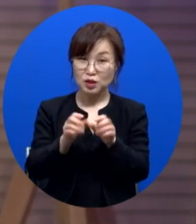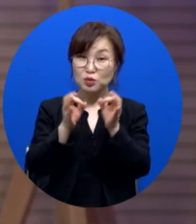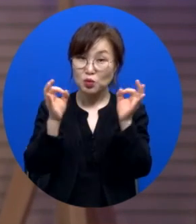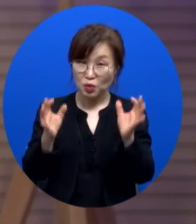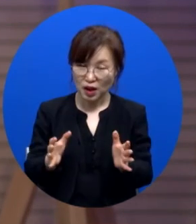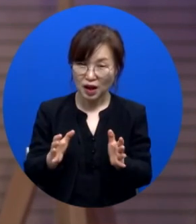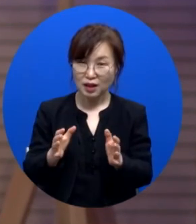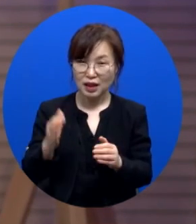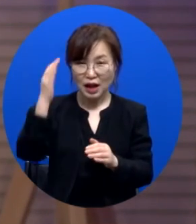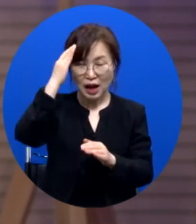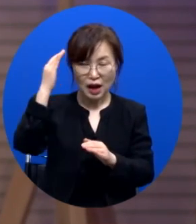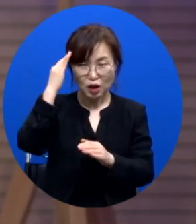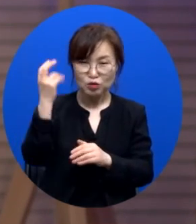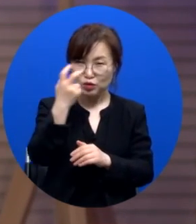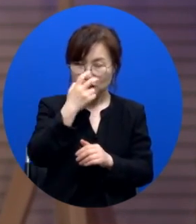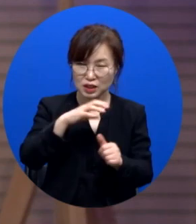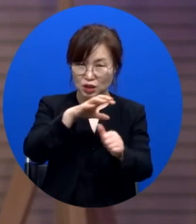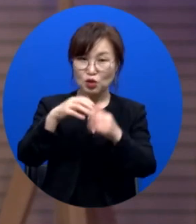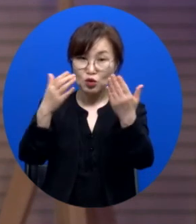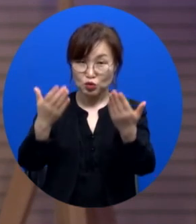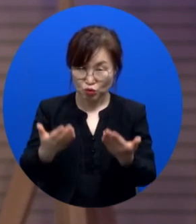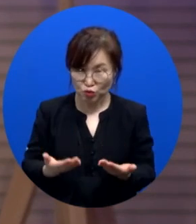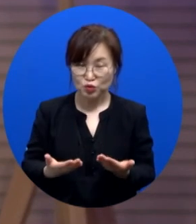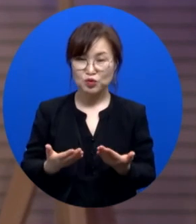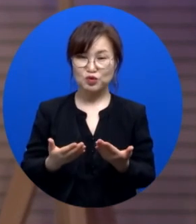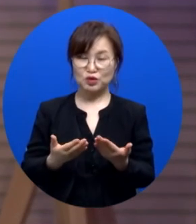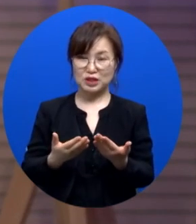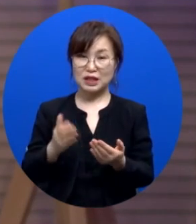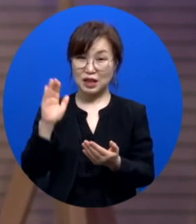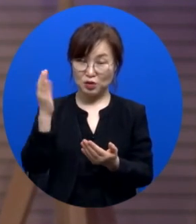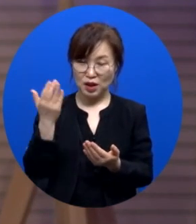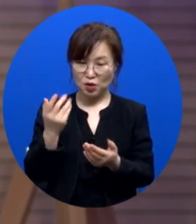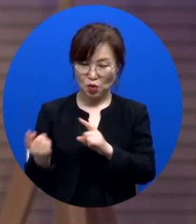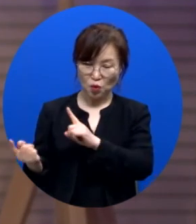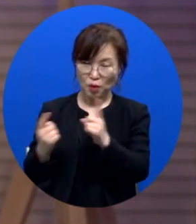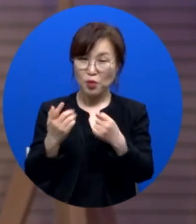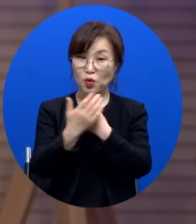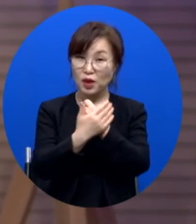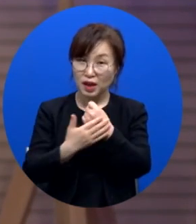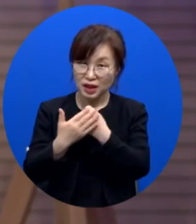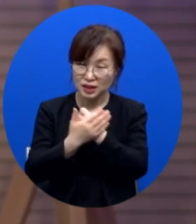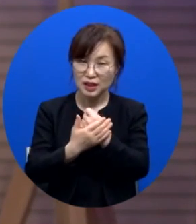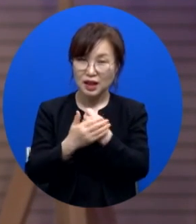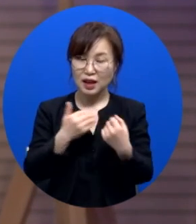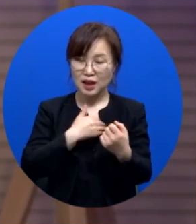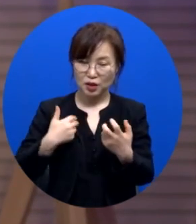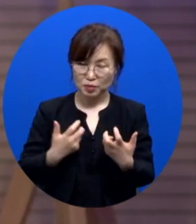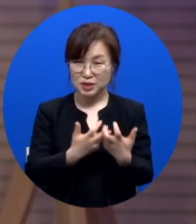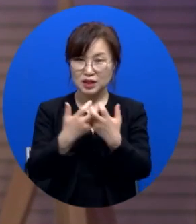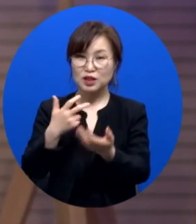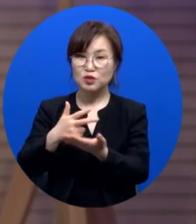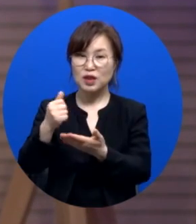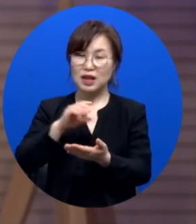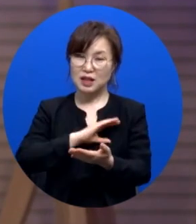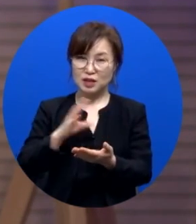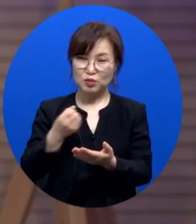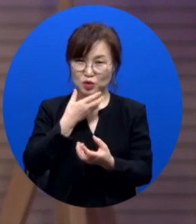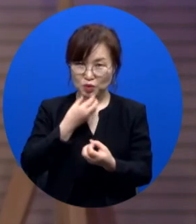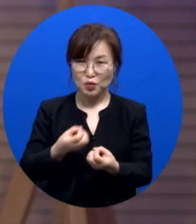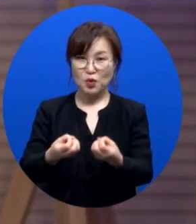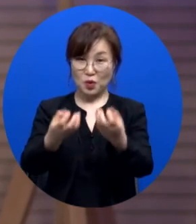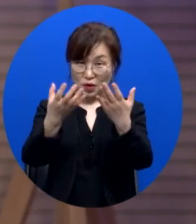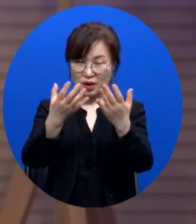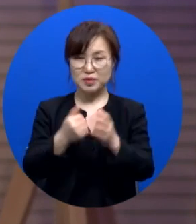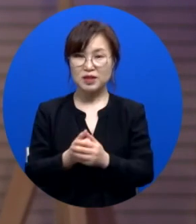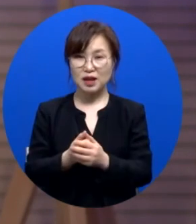민족을 지켜주시고 잃어버린 것들을 되 착해 주시는 회복의 은혜가 넘치시기를 주님의 이름으로 축복합니다 그러기